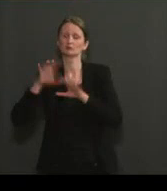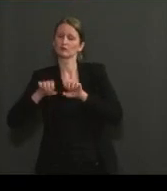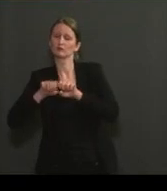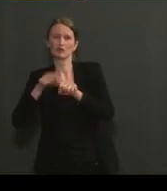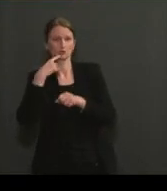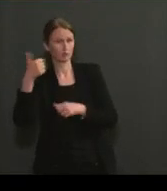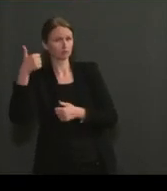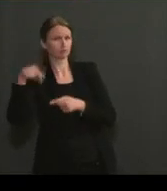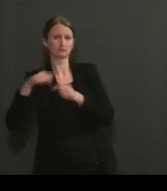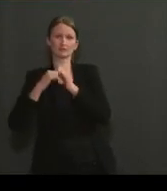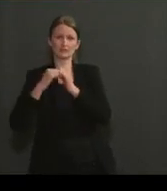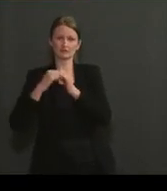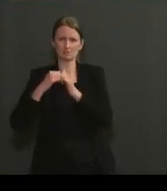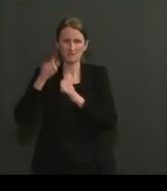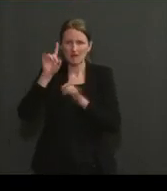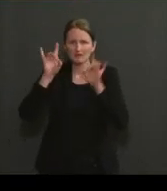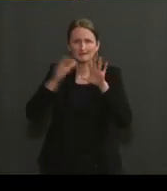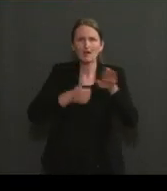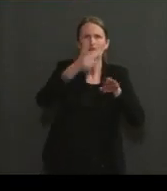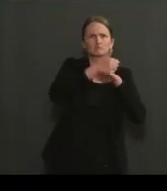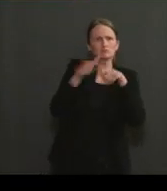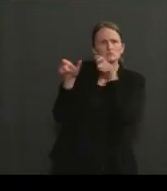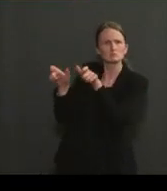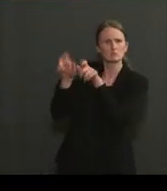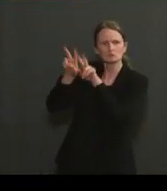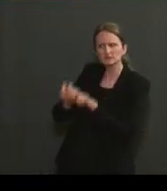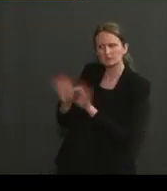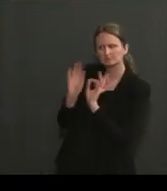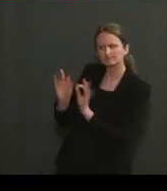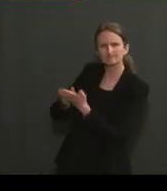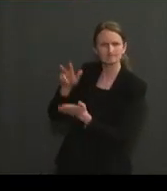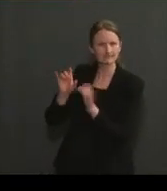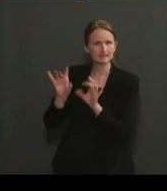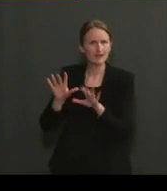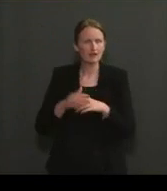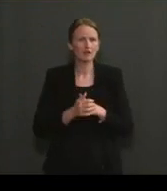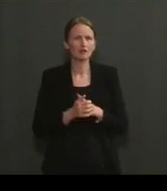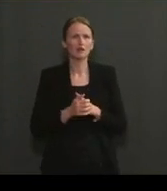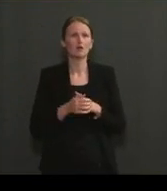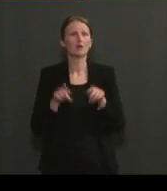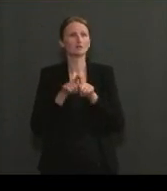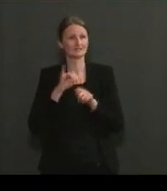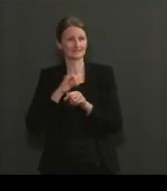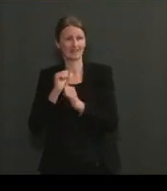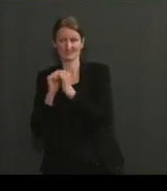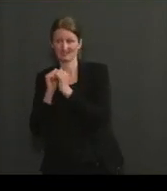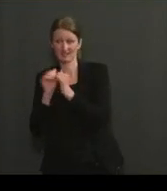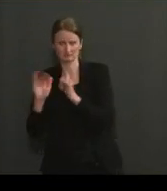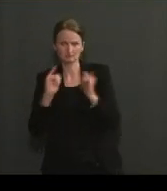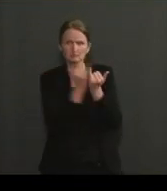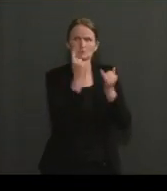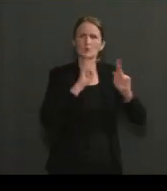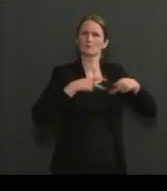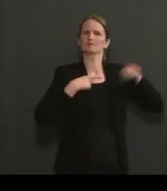contrôle officielles. Et aussi des tests qui sont simplement destinés à des professionnels de santé et que vous ne pourriez pas manipuler de manière adéquate avec